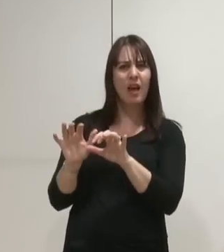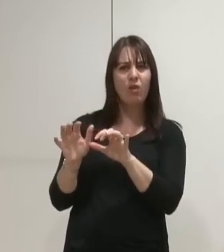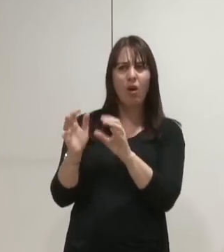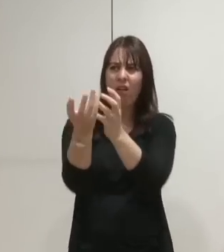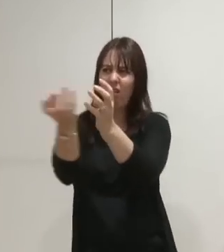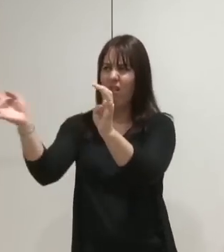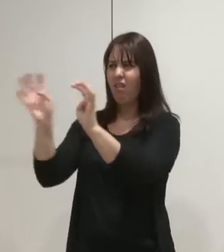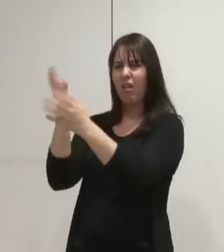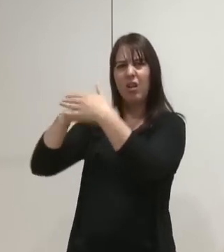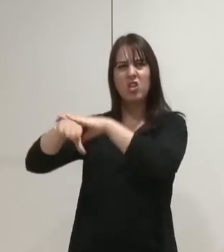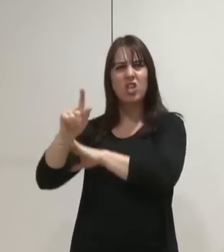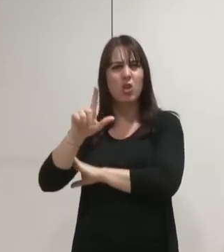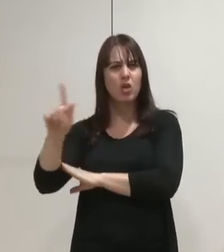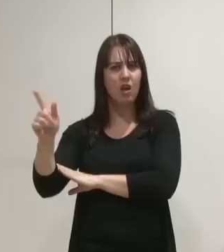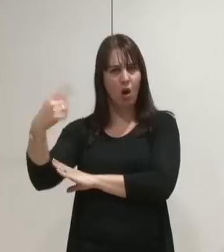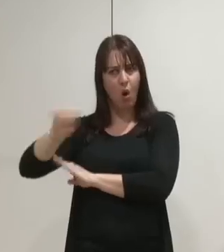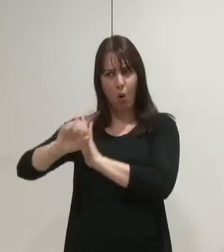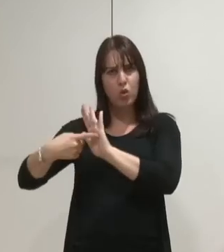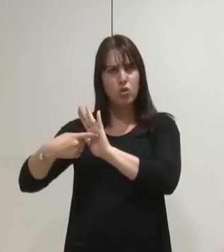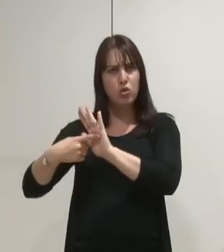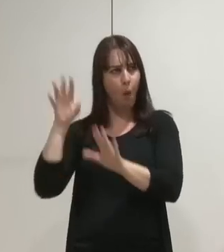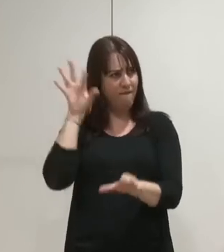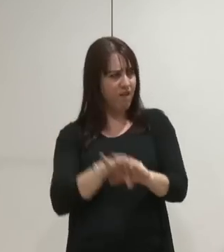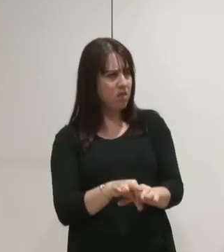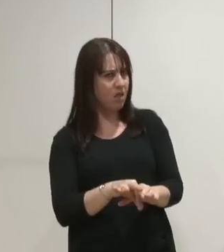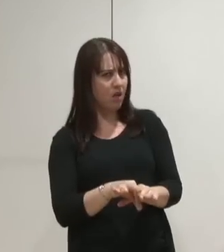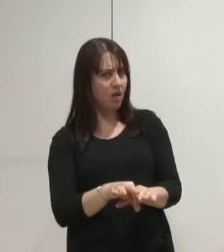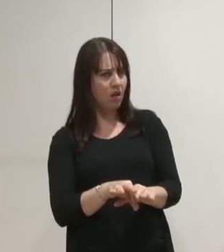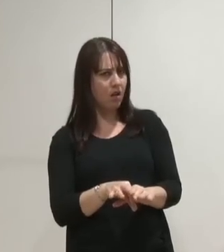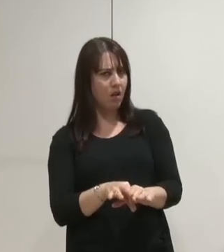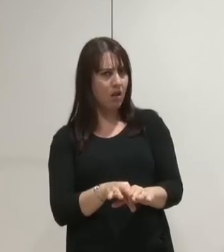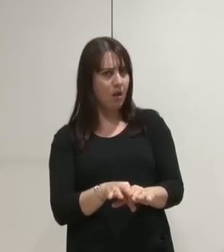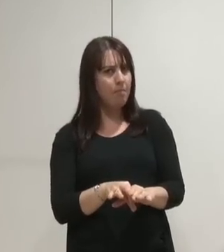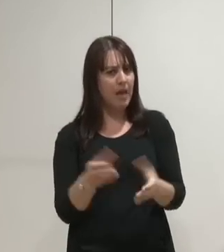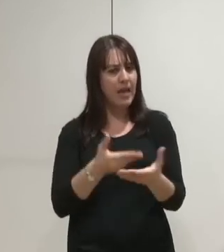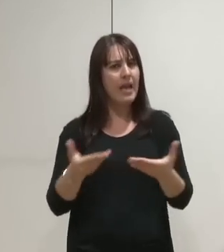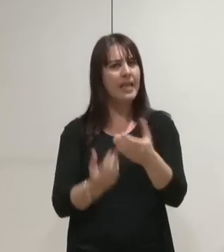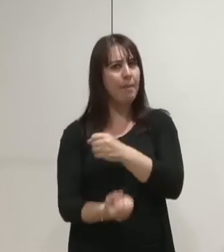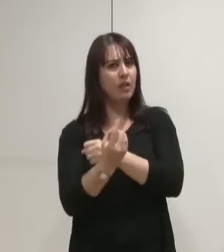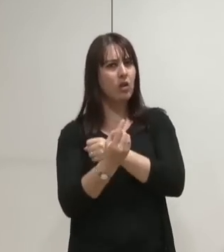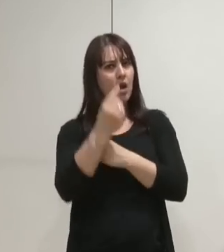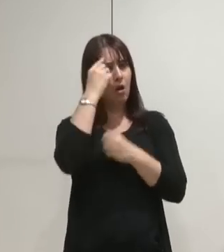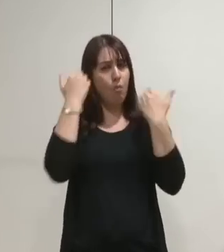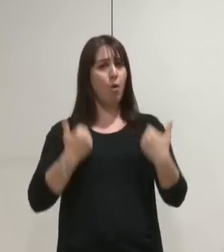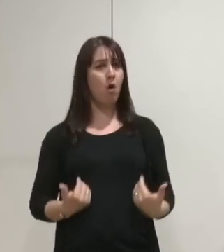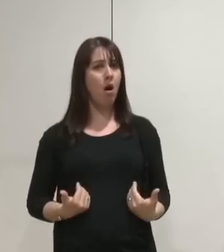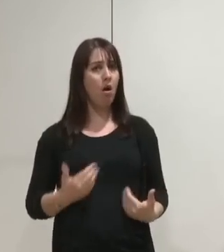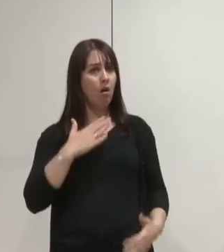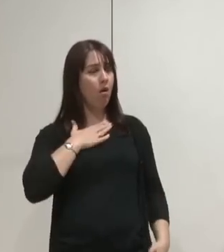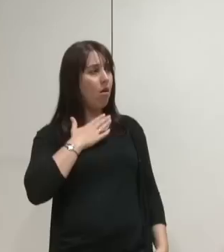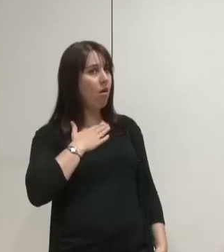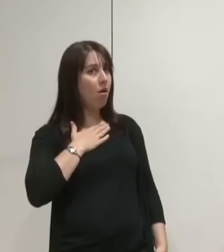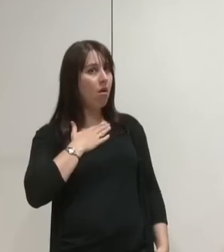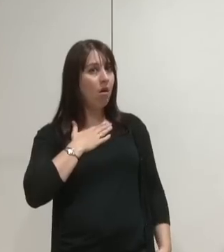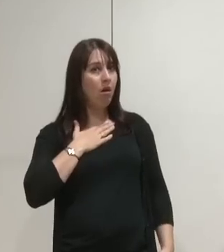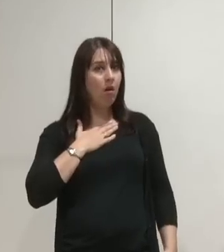administrateur qui ont le droit de vote et qu' particulier pour ce qui me concerne moi